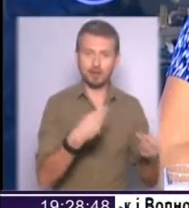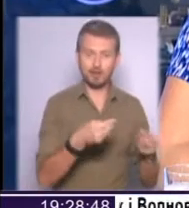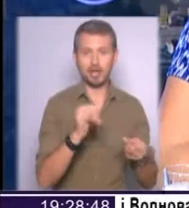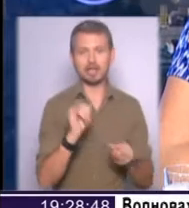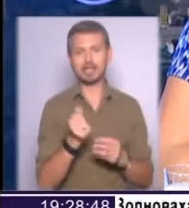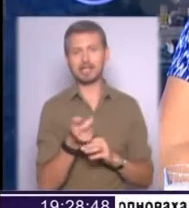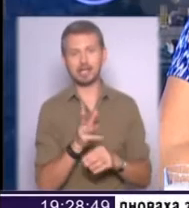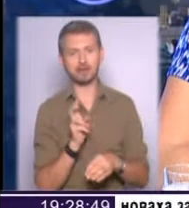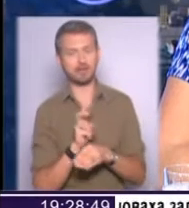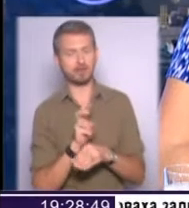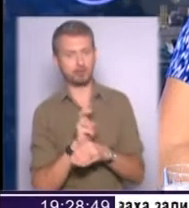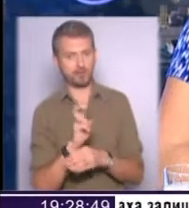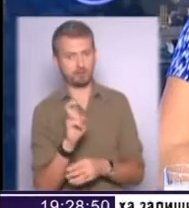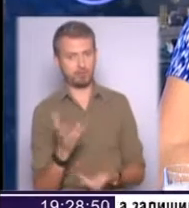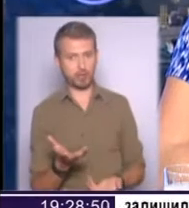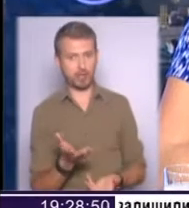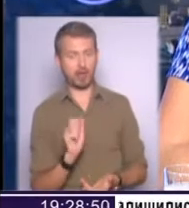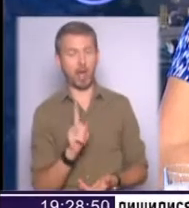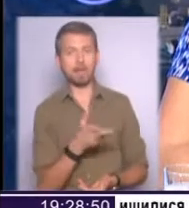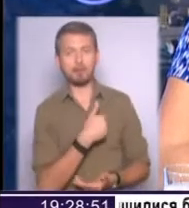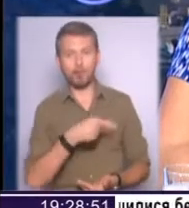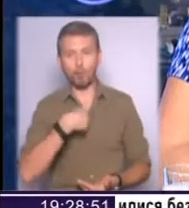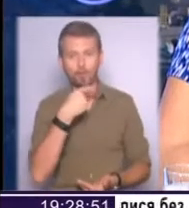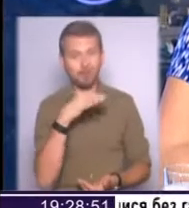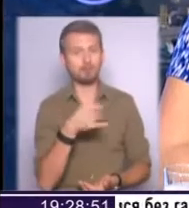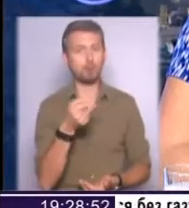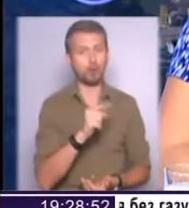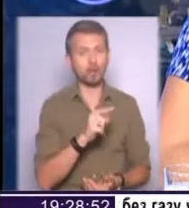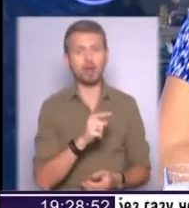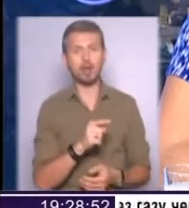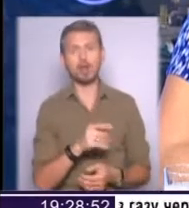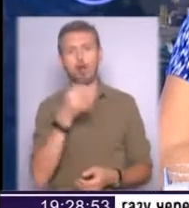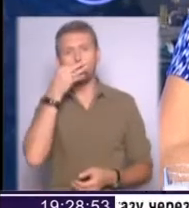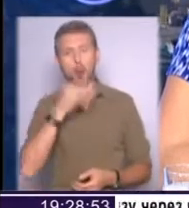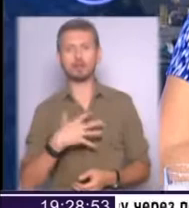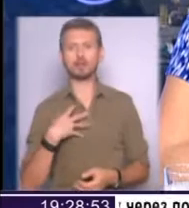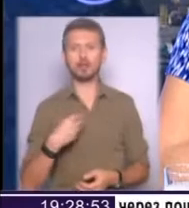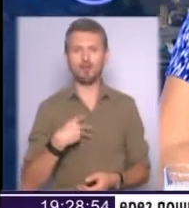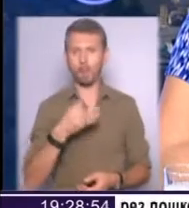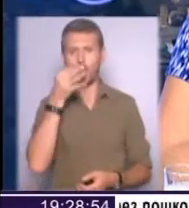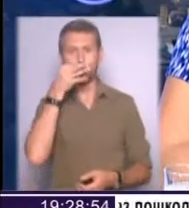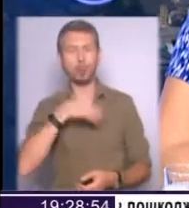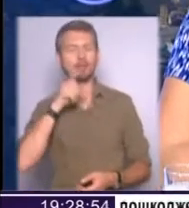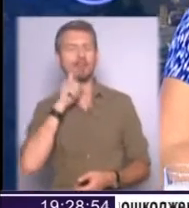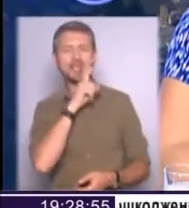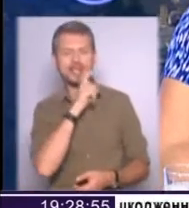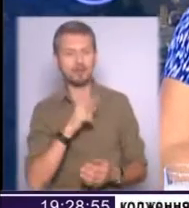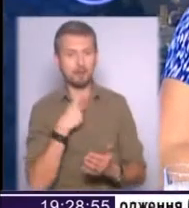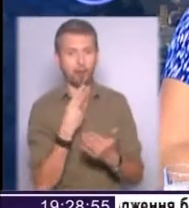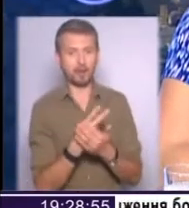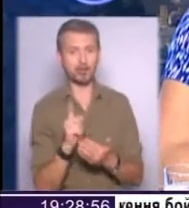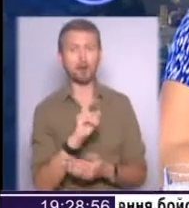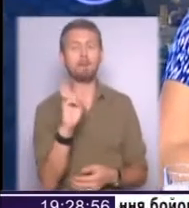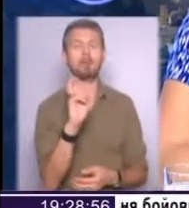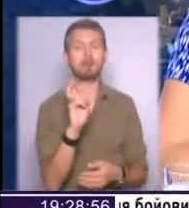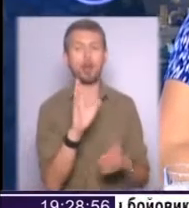кількість відвідувачів у бібліотеці. Але ми говоримо про те, і досвід Львова, досвід Вінниці показали це, що